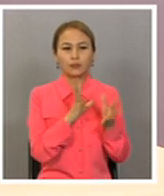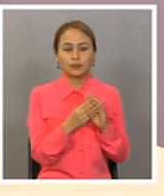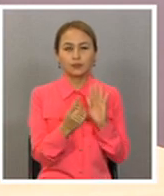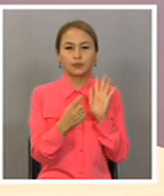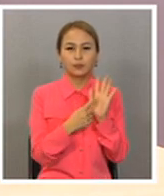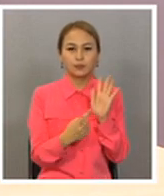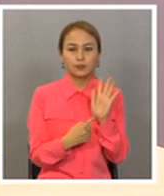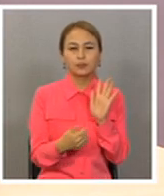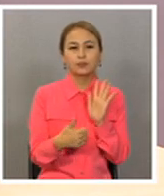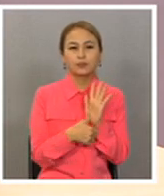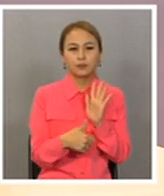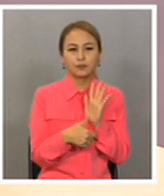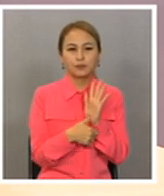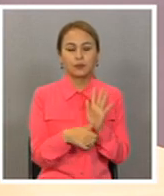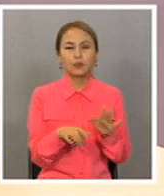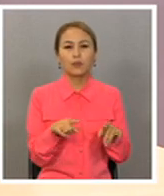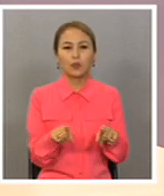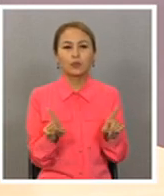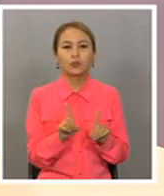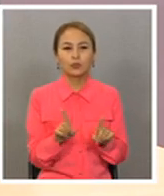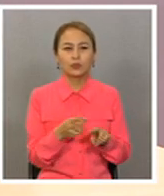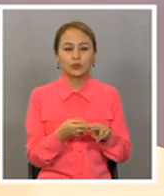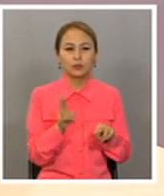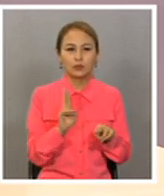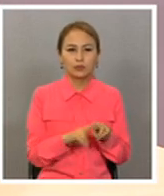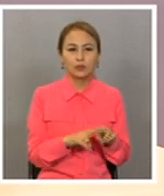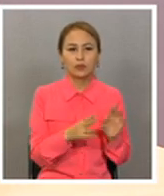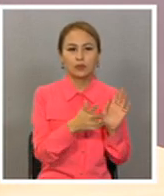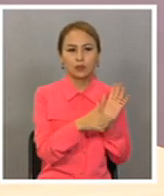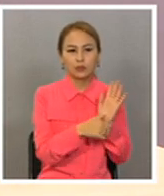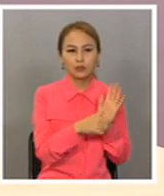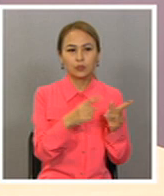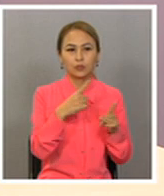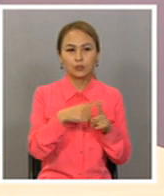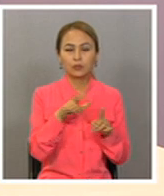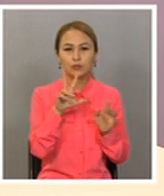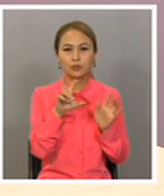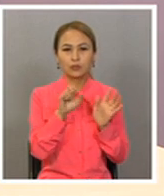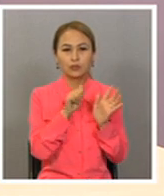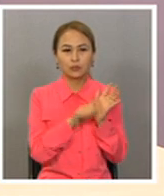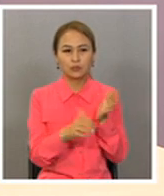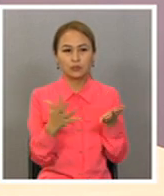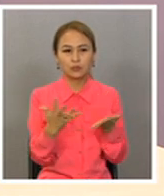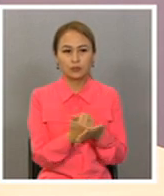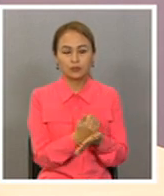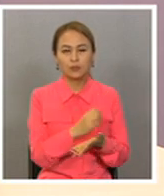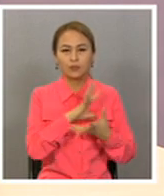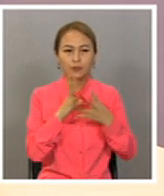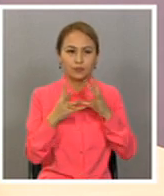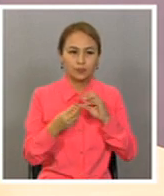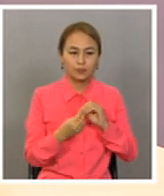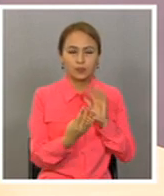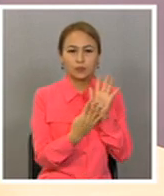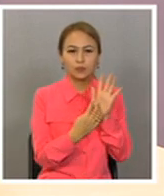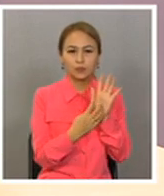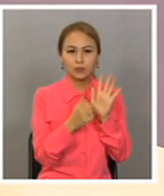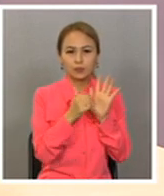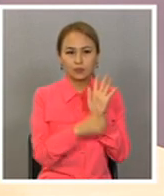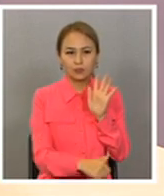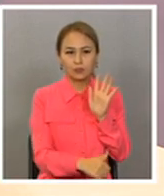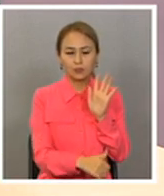бөлейік. Ол үшін 600 бен 360-тың қосындысын табайық. Нәтижеміз 960-қа